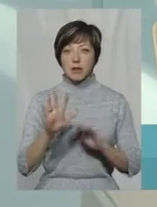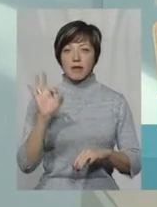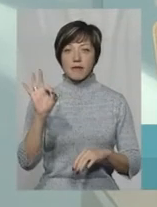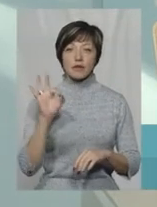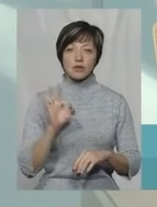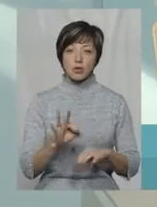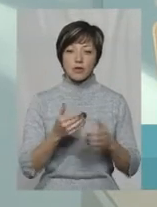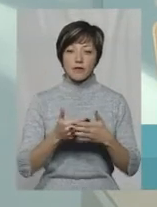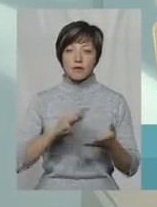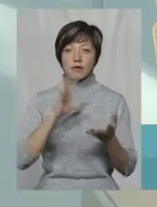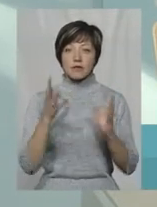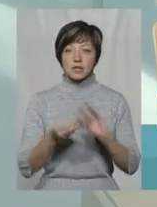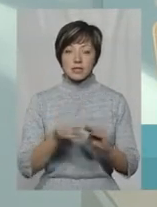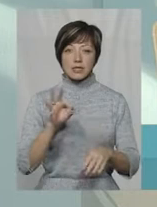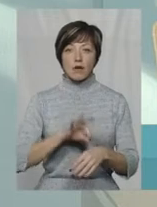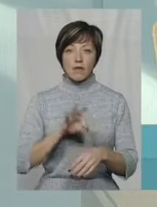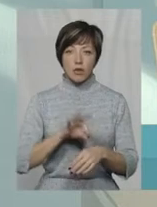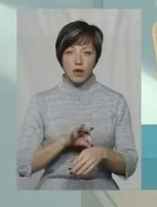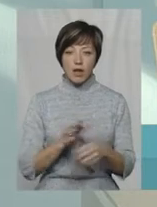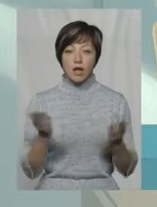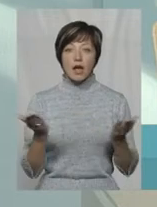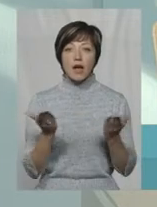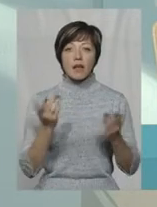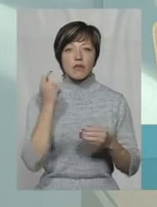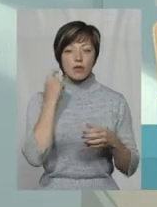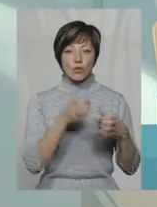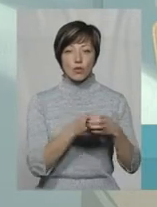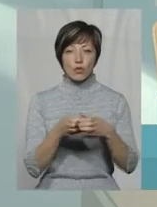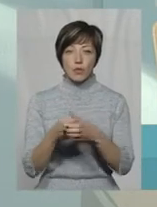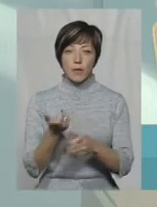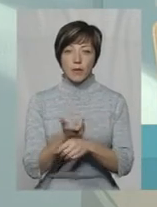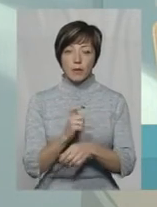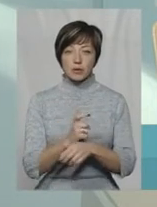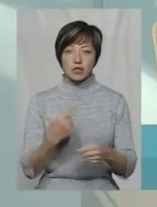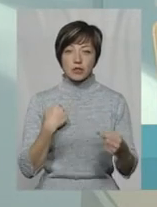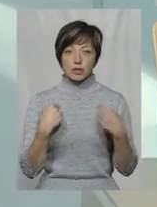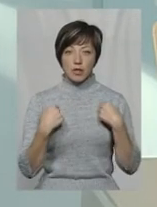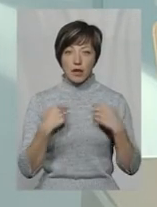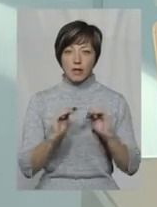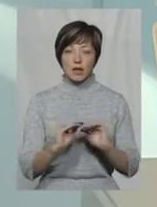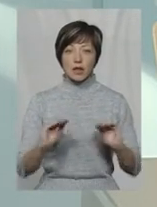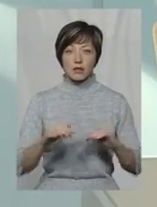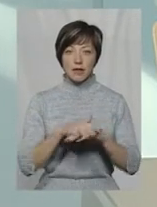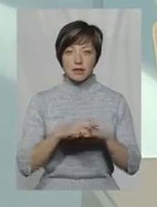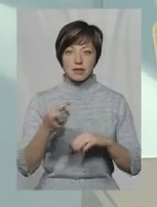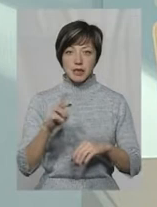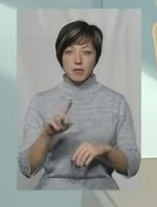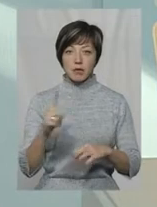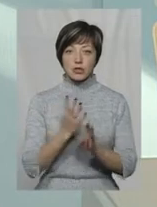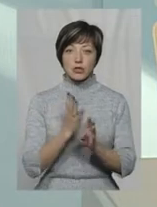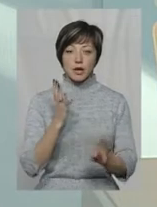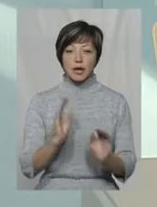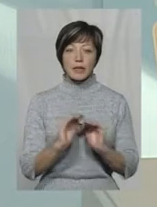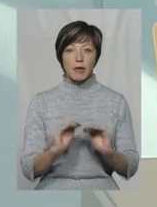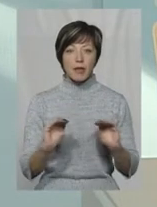70-75% від всіх захворілих. А які ж вікові групи найбільш страждають дитячого населення? Це в першу чергу